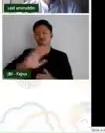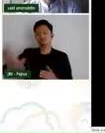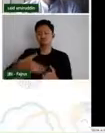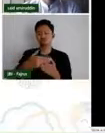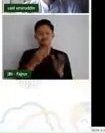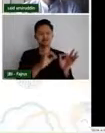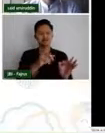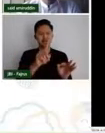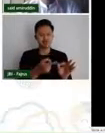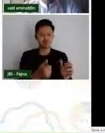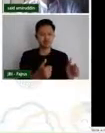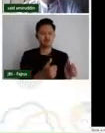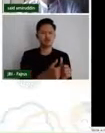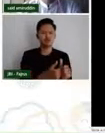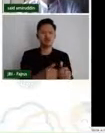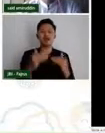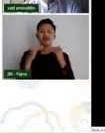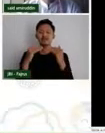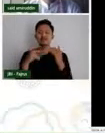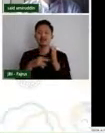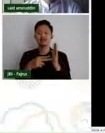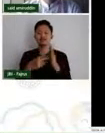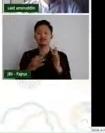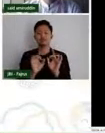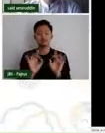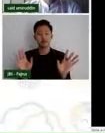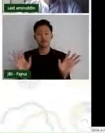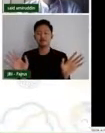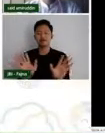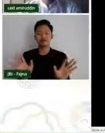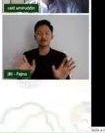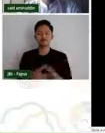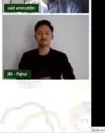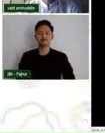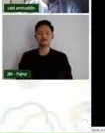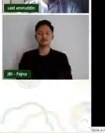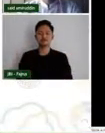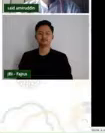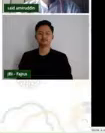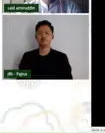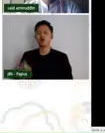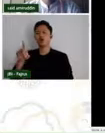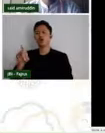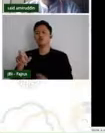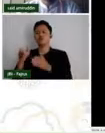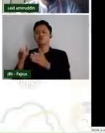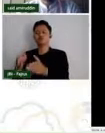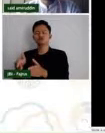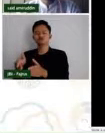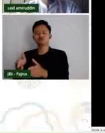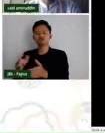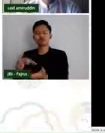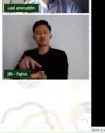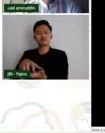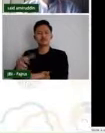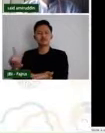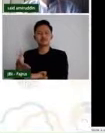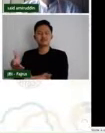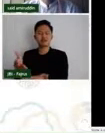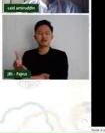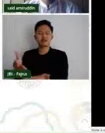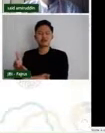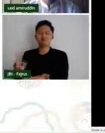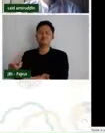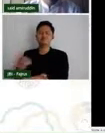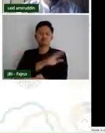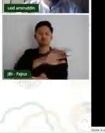Dan berkeadilan artinya tidak ada perbedaan. Berkebutuhan khusus itu harus ditempatkan bersama-sama mereka yang berkebutuhan khusus.